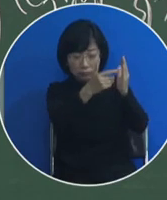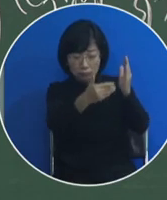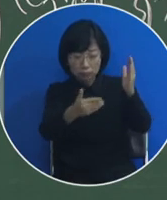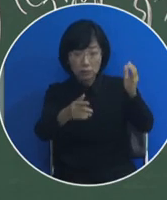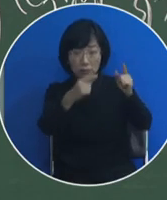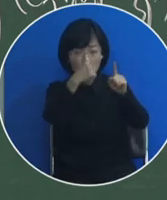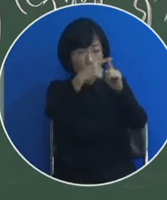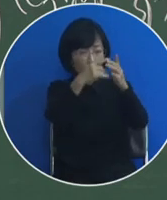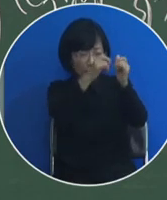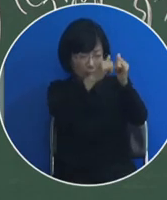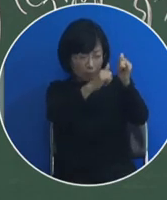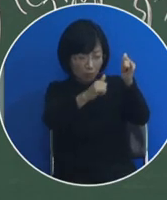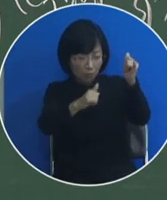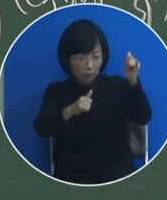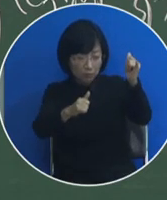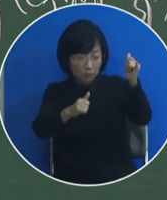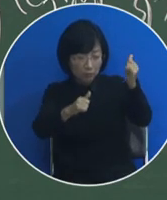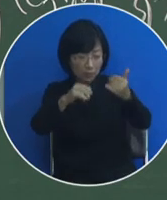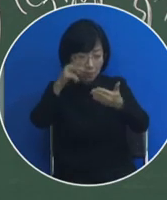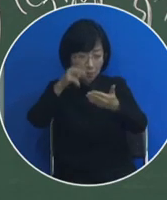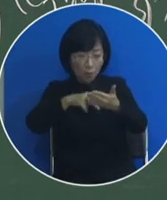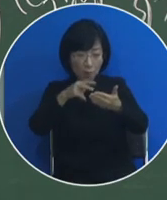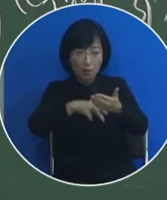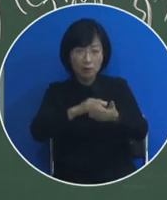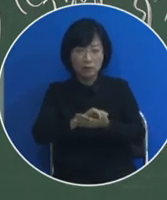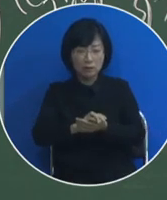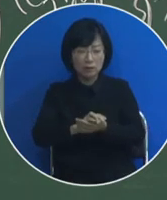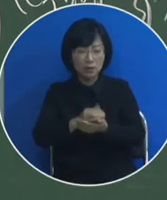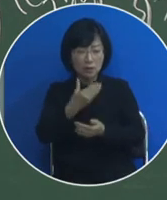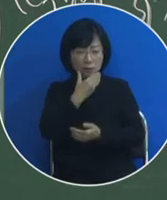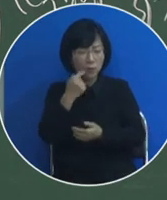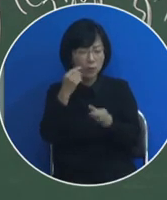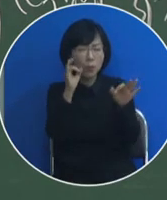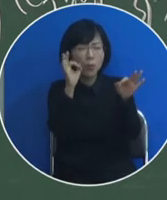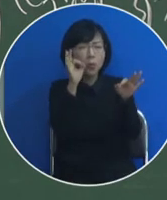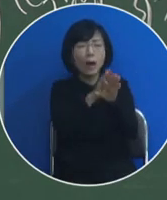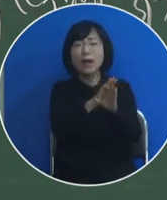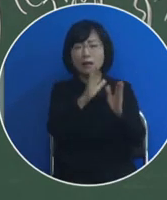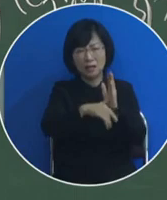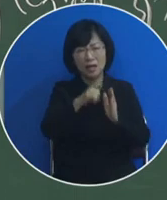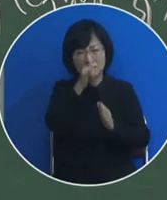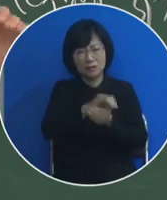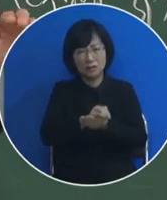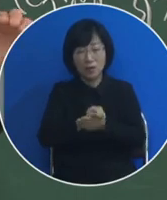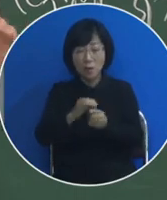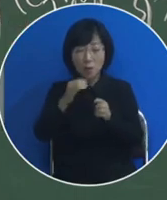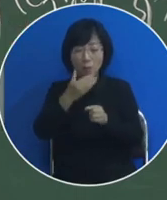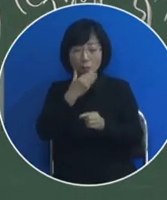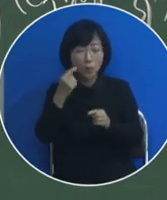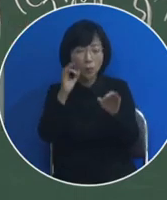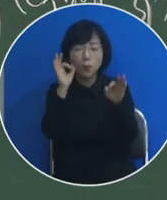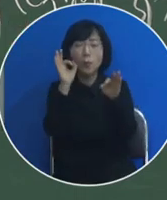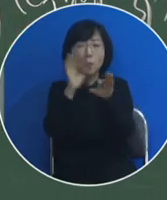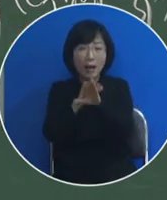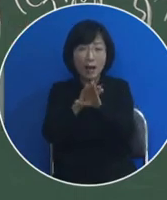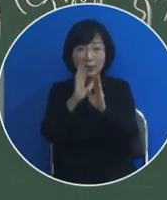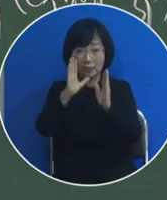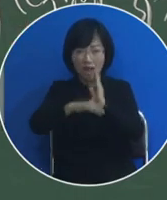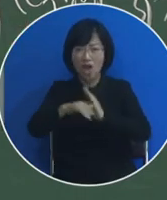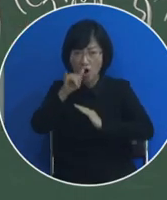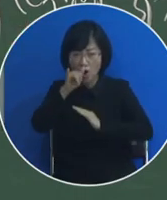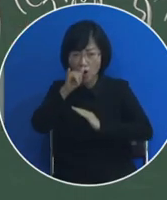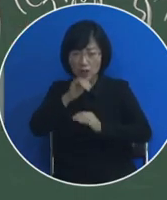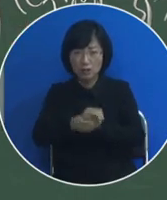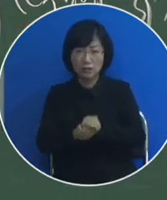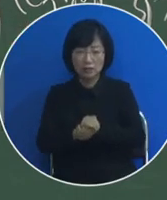gospel disappeared. 시대 시대마다. Age by age. 이거는 우리는 맞고 다른 사람들이 이 말을 하려고 하는 건 절대 아닙니다. Now, I'm